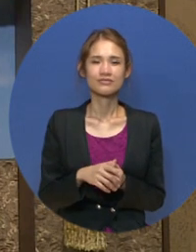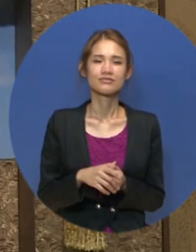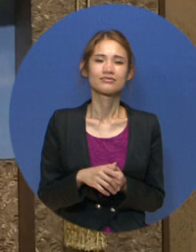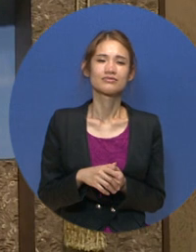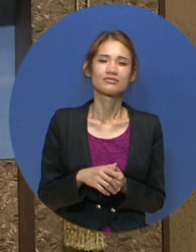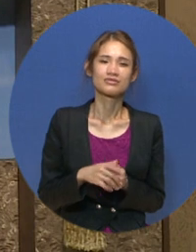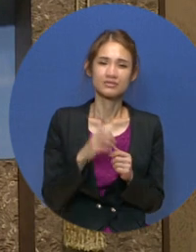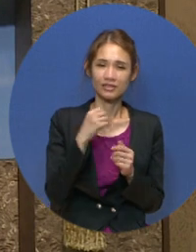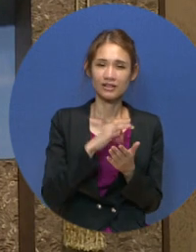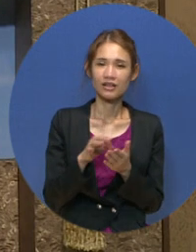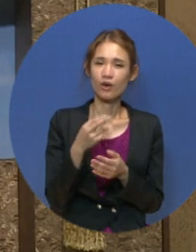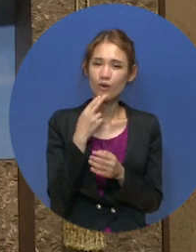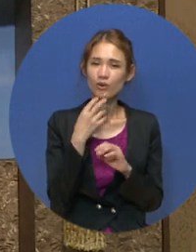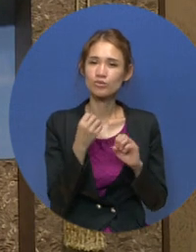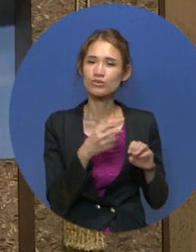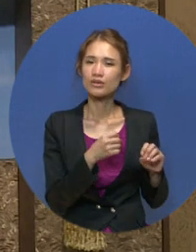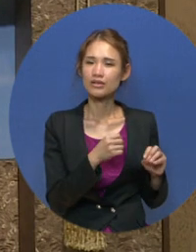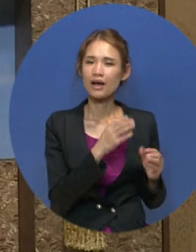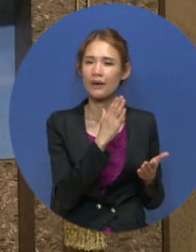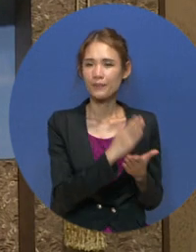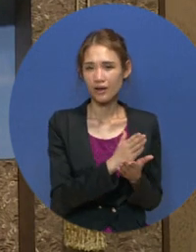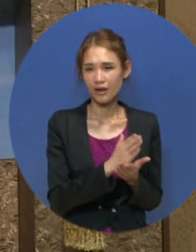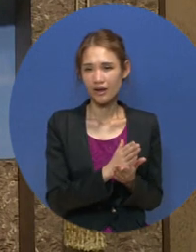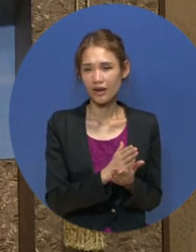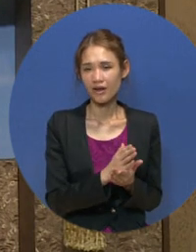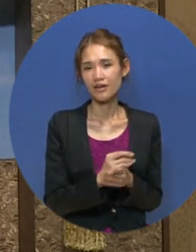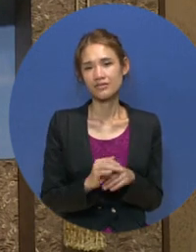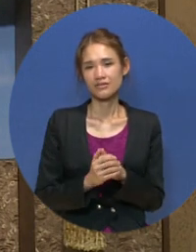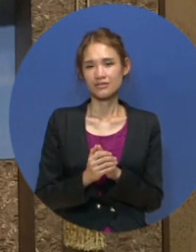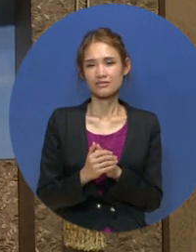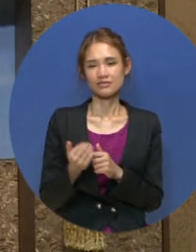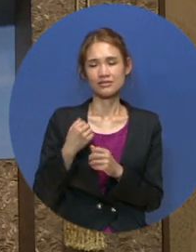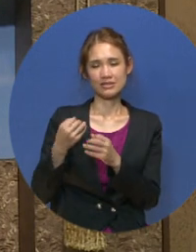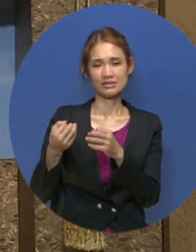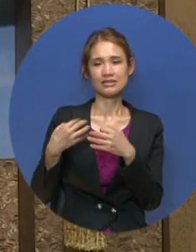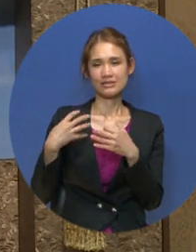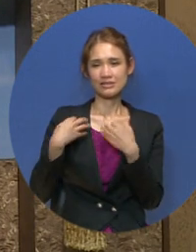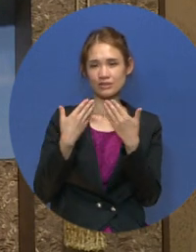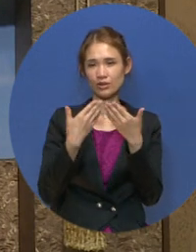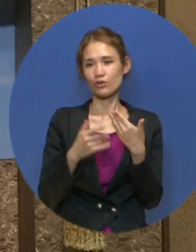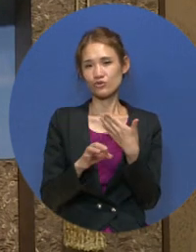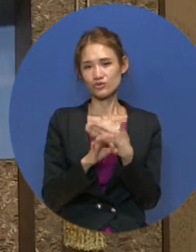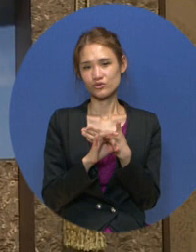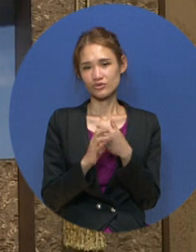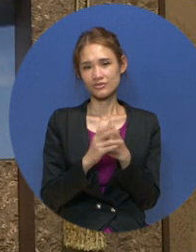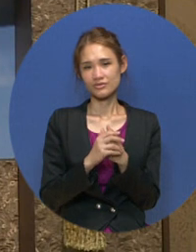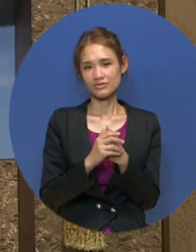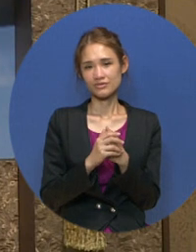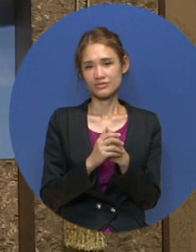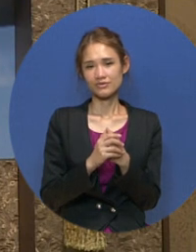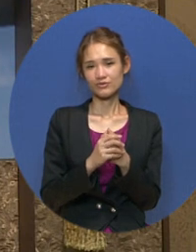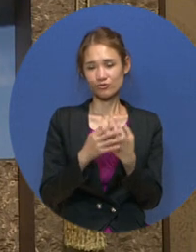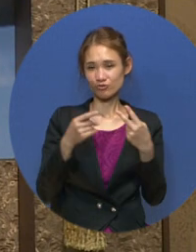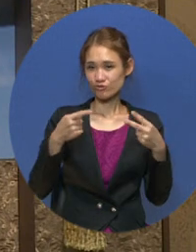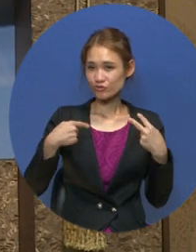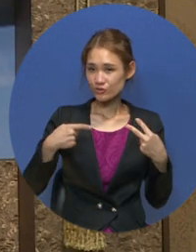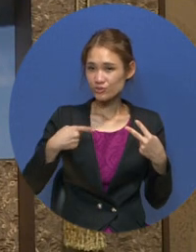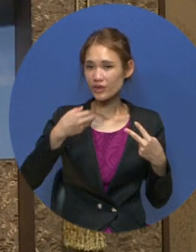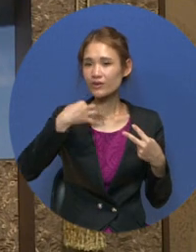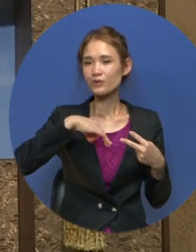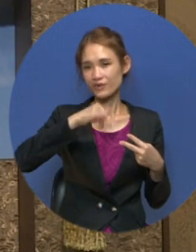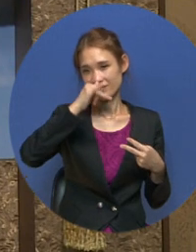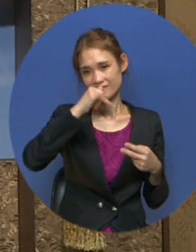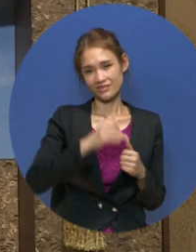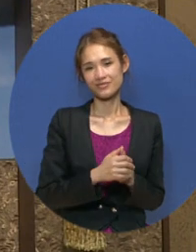그냥 사용하지 않은 물건들을 묵히거나 버리는 것보다 저희 쪽으로 기증해 주시면, 기부해 그러니까요. 주시면 너무 좋은데요. 일석이조의 효과가